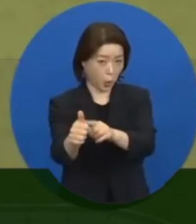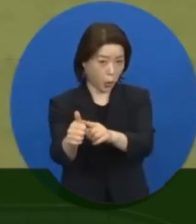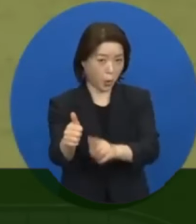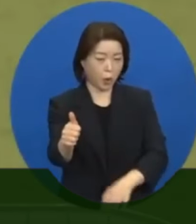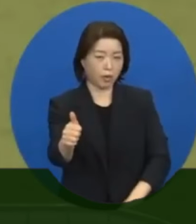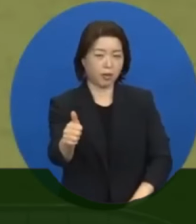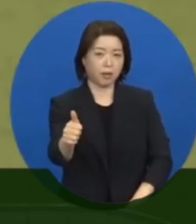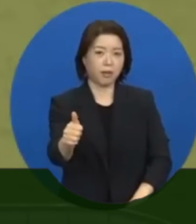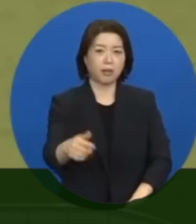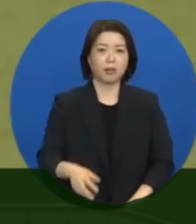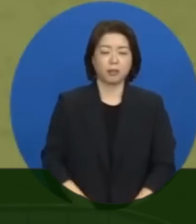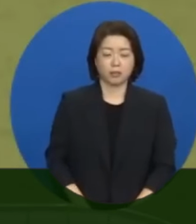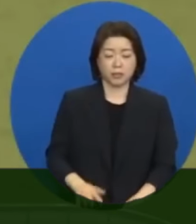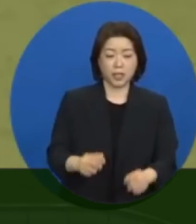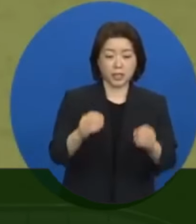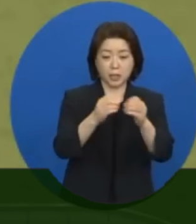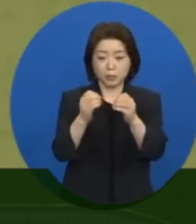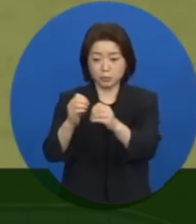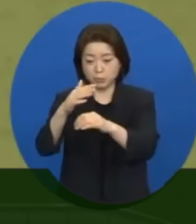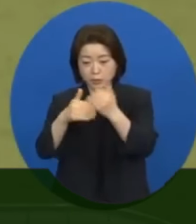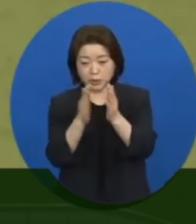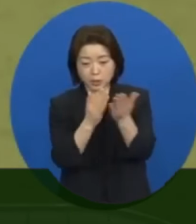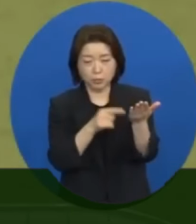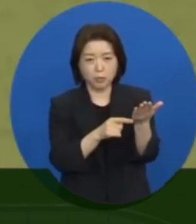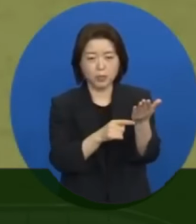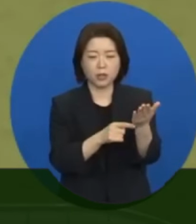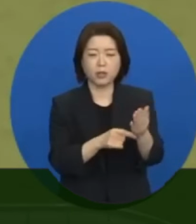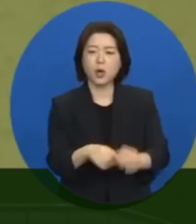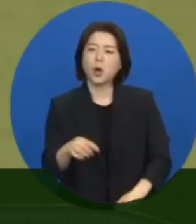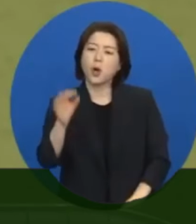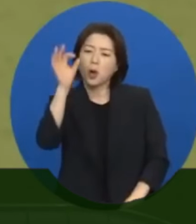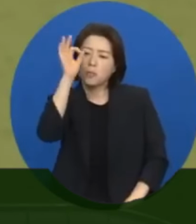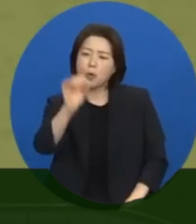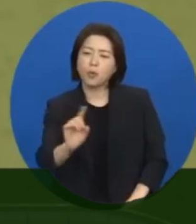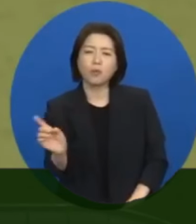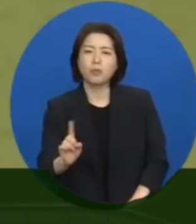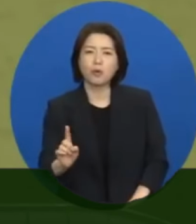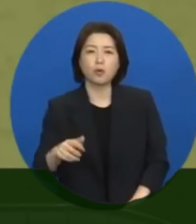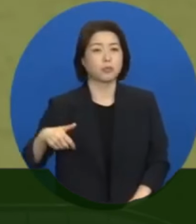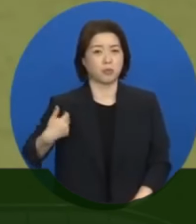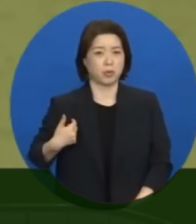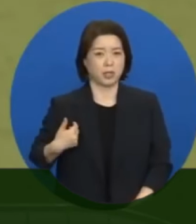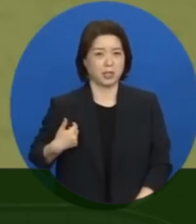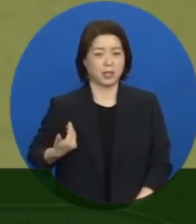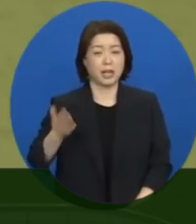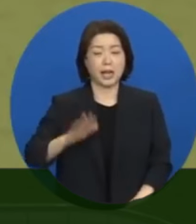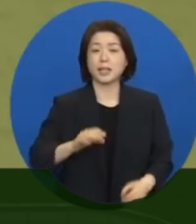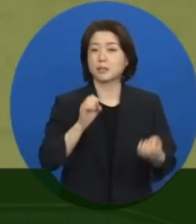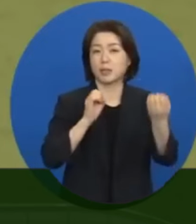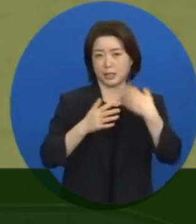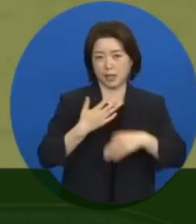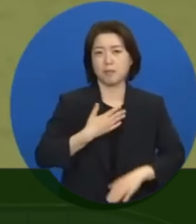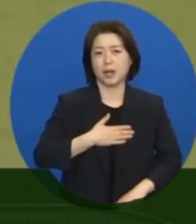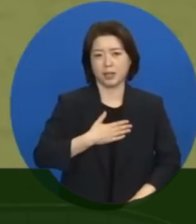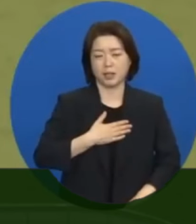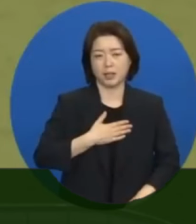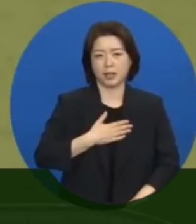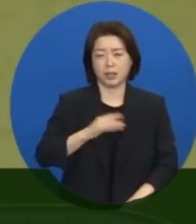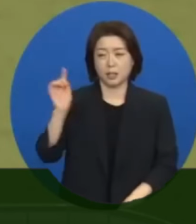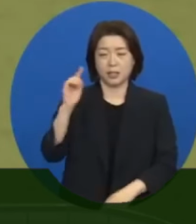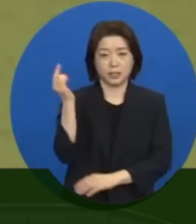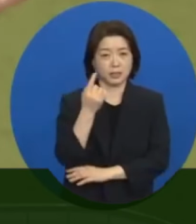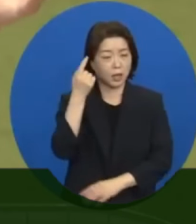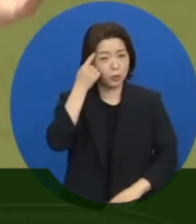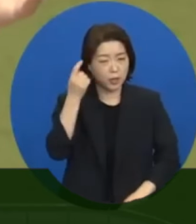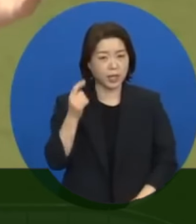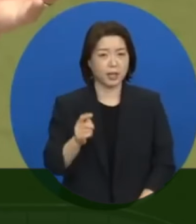문에는 뭘 보셨다는 얘기는 나오진 않죠 근데 우리는 이미 답을 알고 있어요 왜 다인가 대한 답변은 왜